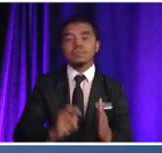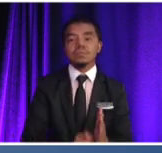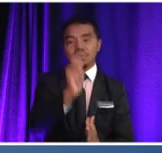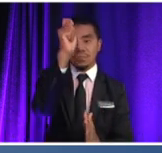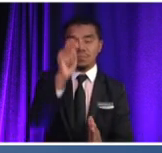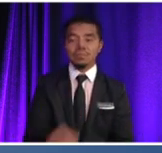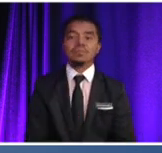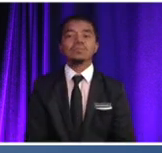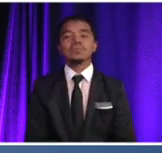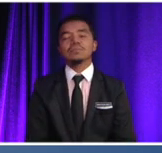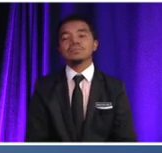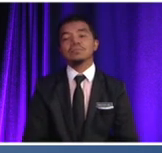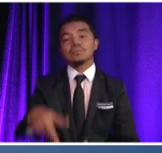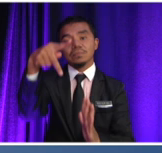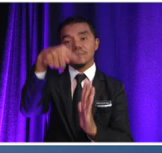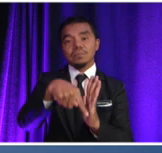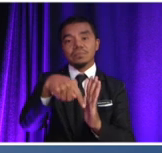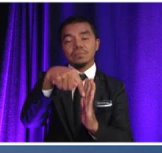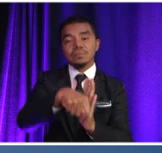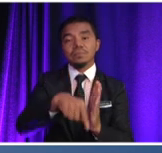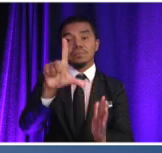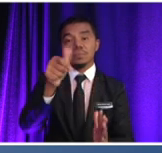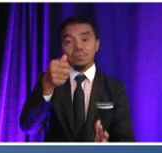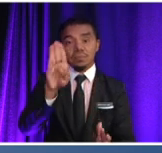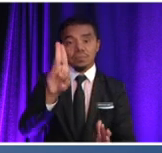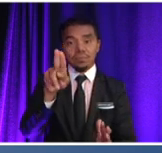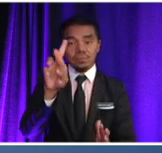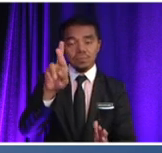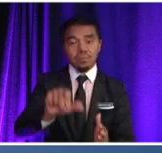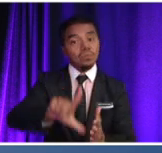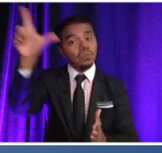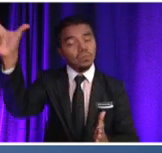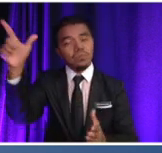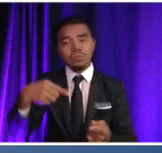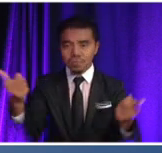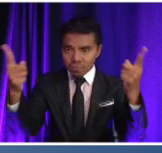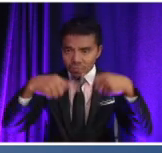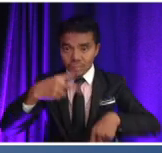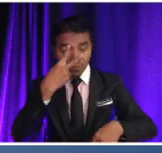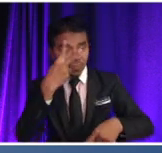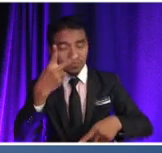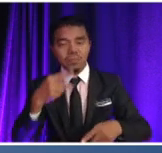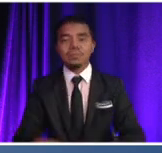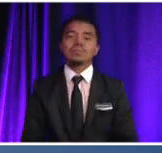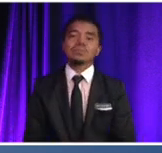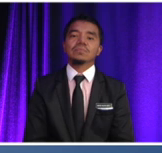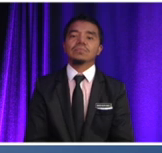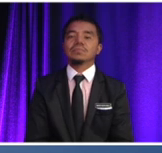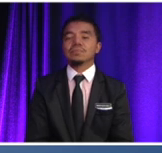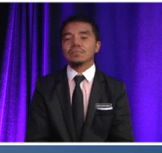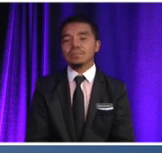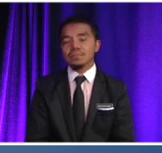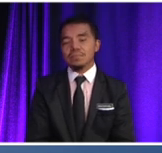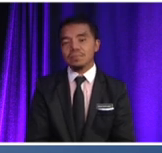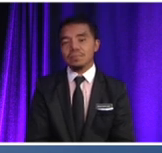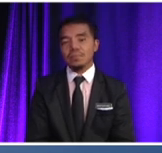daripada pelabur asing Oke apabila dia mengeluarkan produk make y-nya akan mengurangkan ketergantungan negara